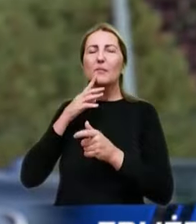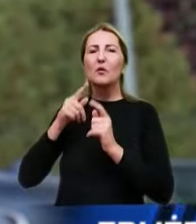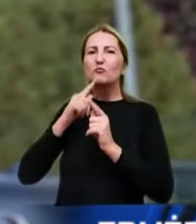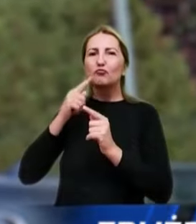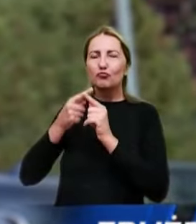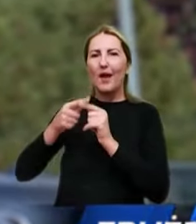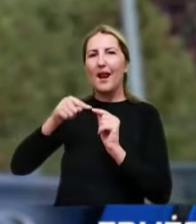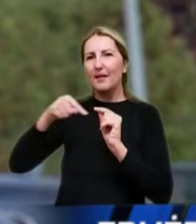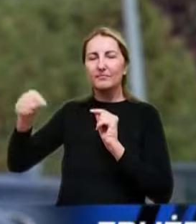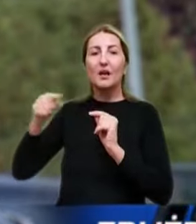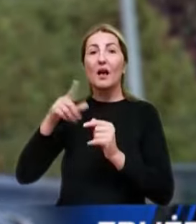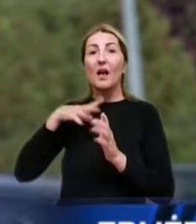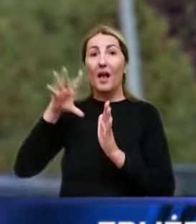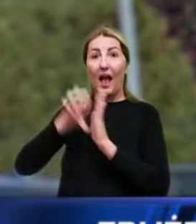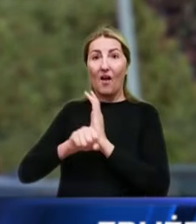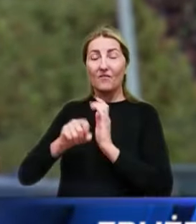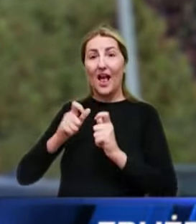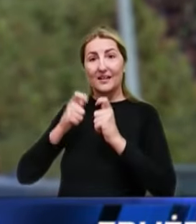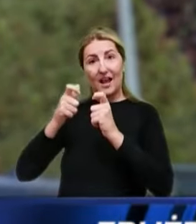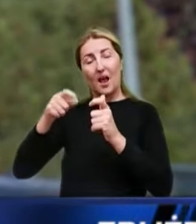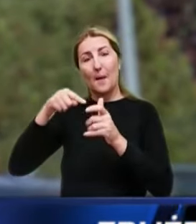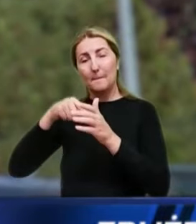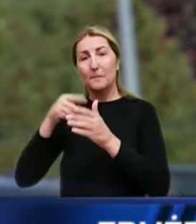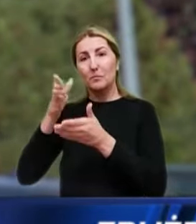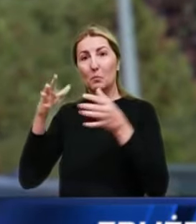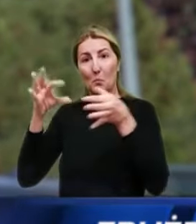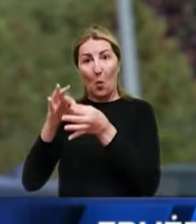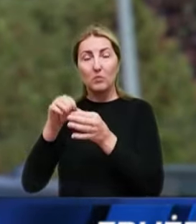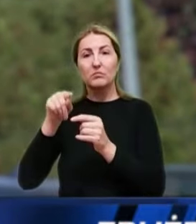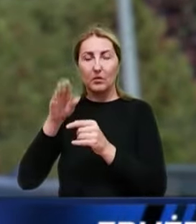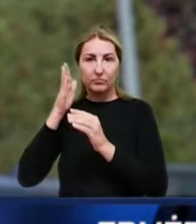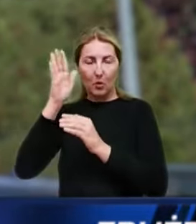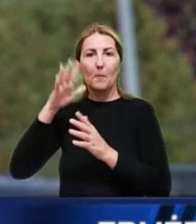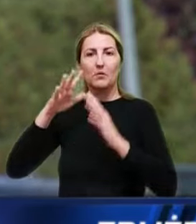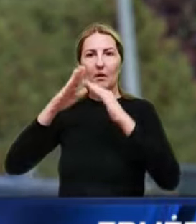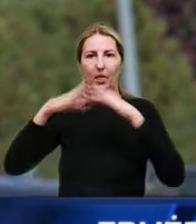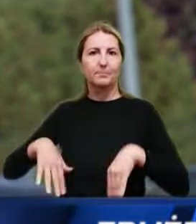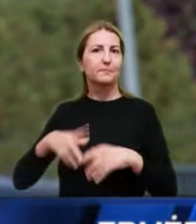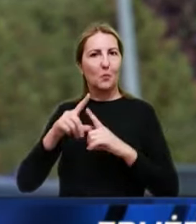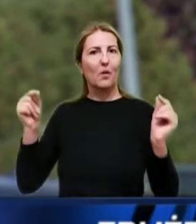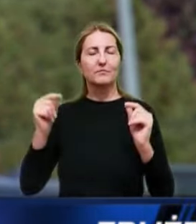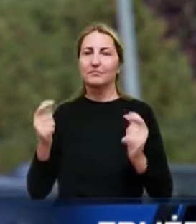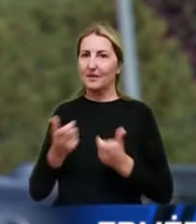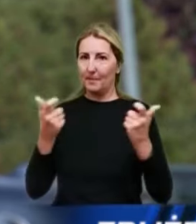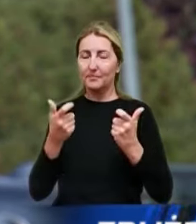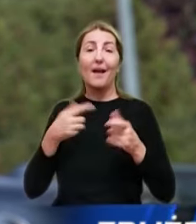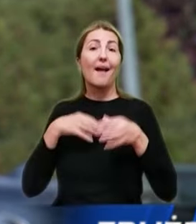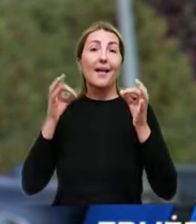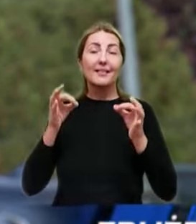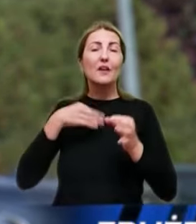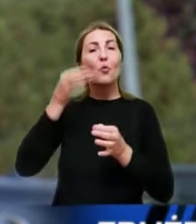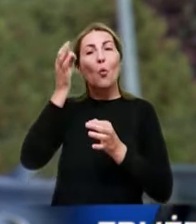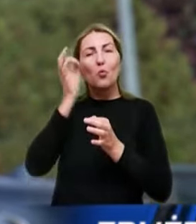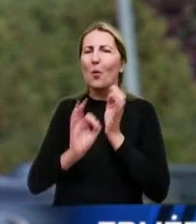awarii przegubu grozi tak naprawdę postępującą katastrofą. Tutaj nie jesteśmy w stanie dzisiaj ocenić dokładnie tego,